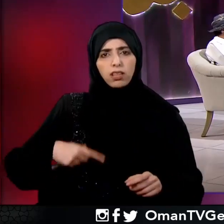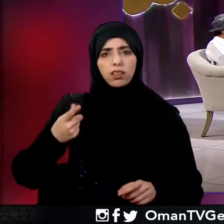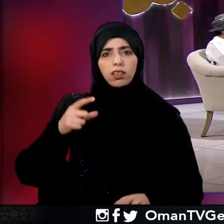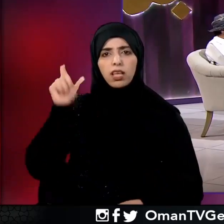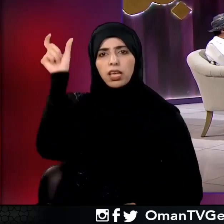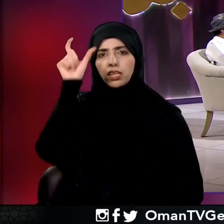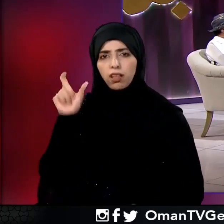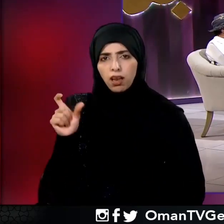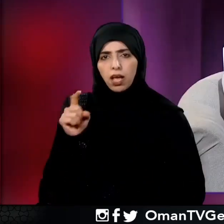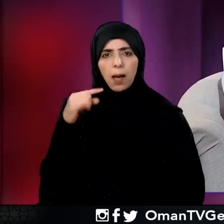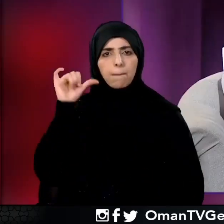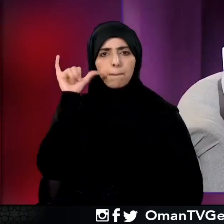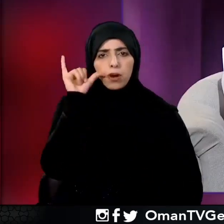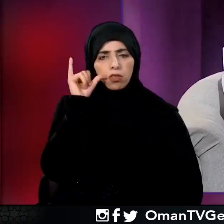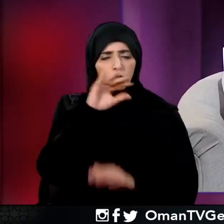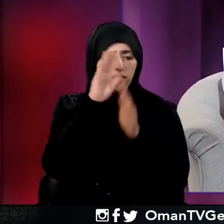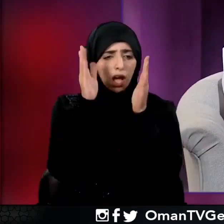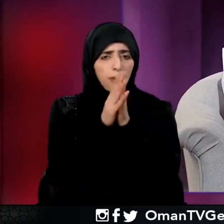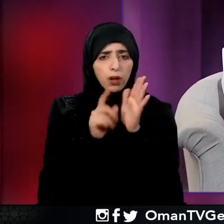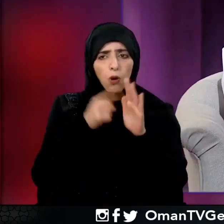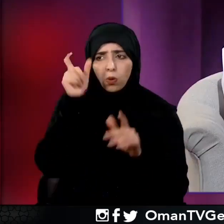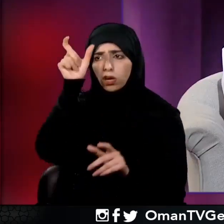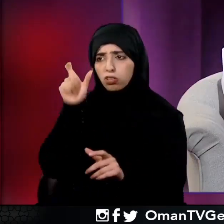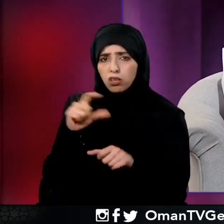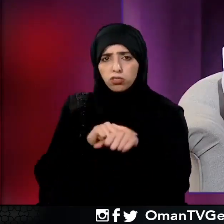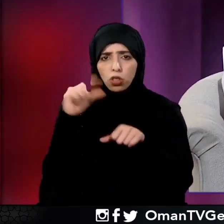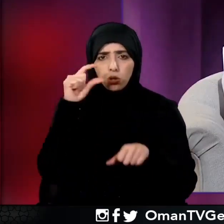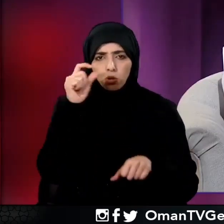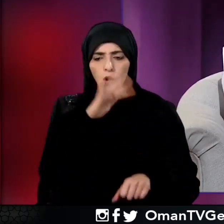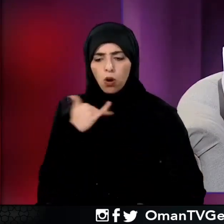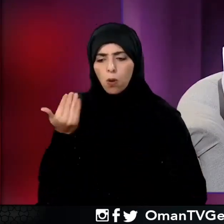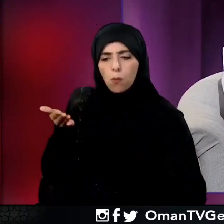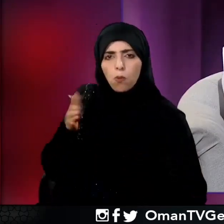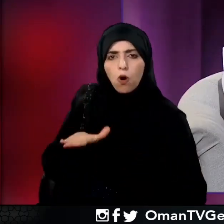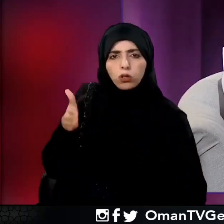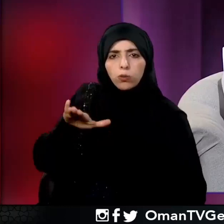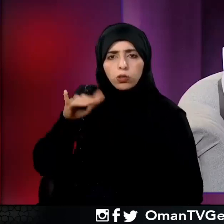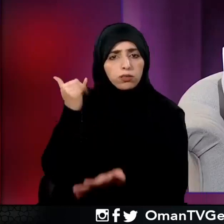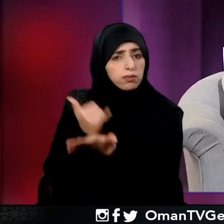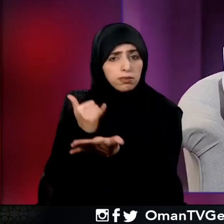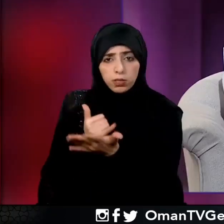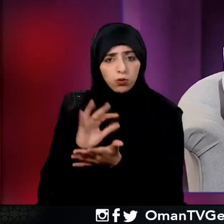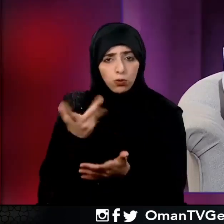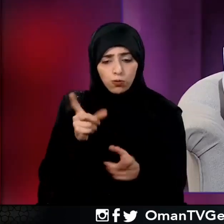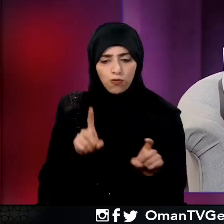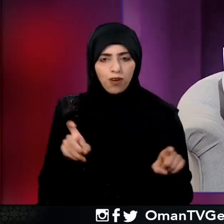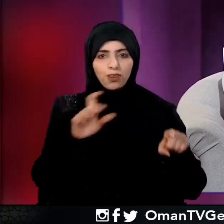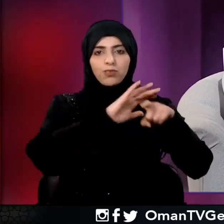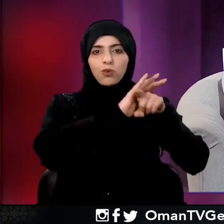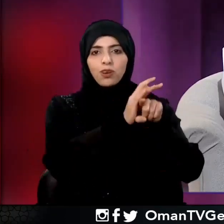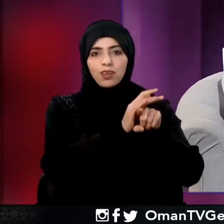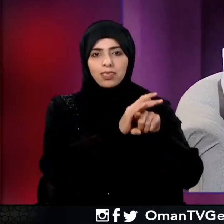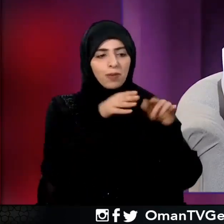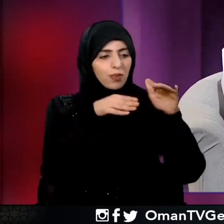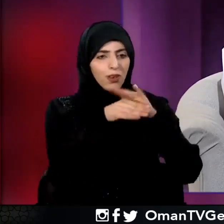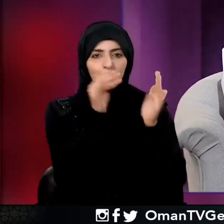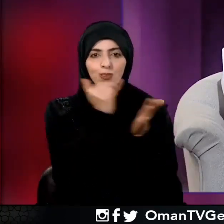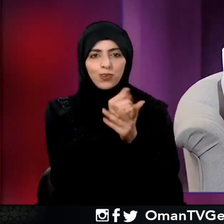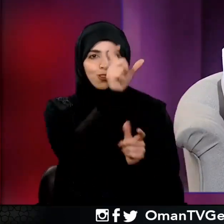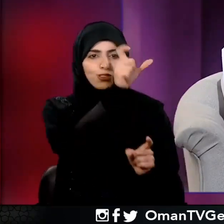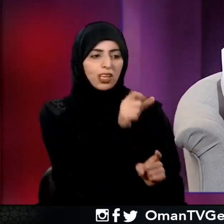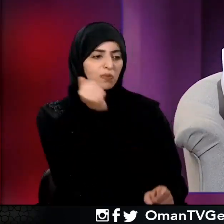في بريطانيا، كان من أوائل الناس اللي هم يعني توفوا من بسبب قرب المريض أيضا